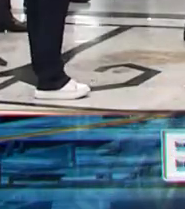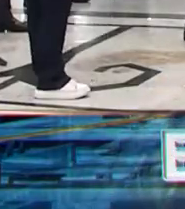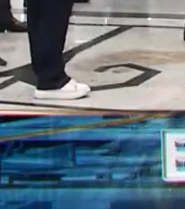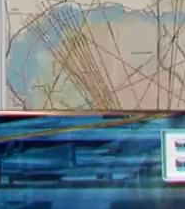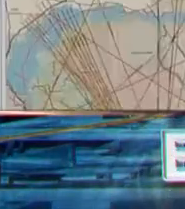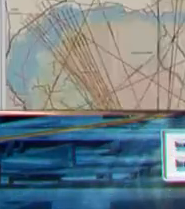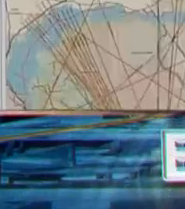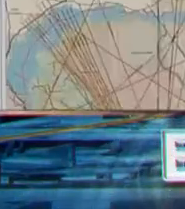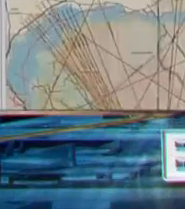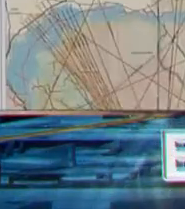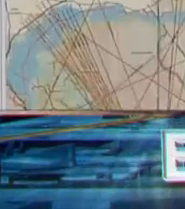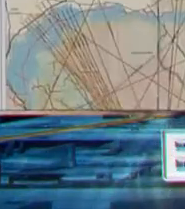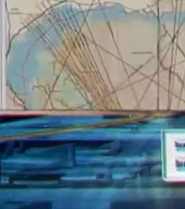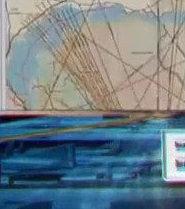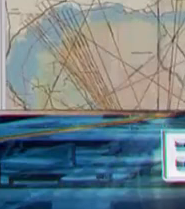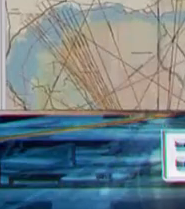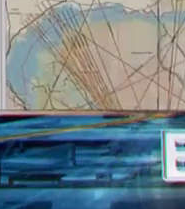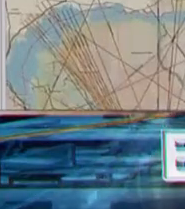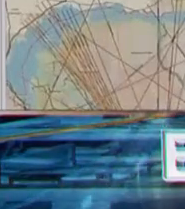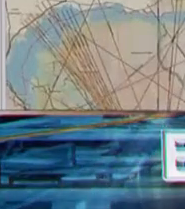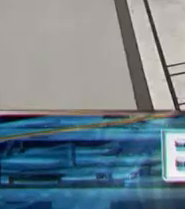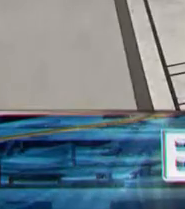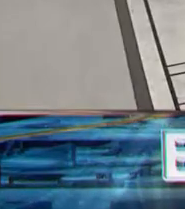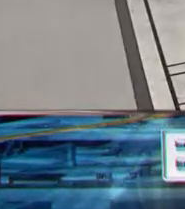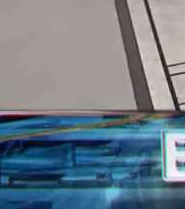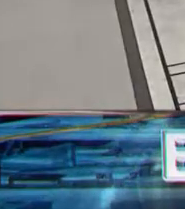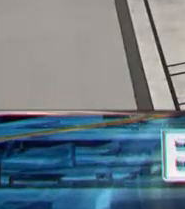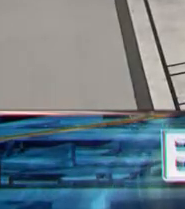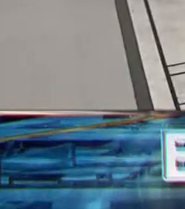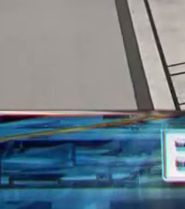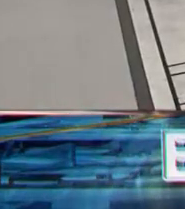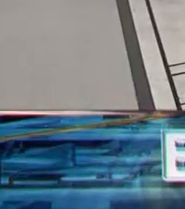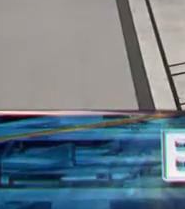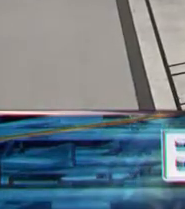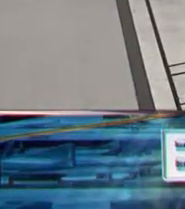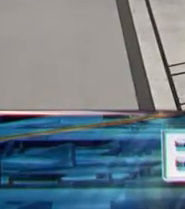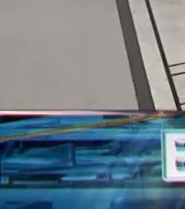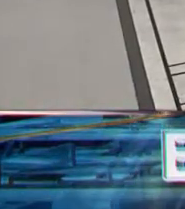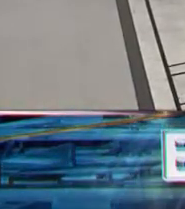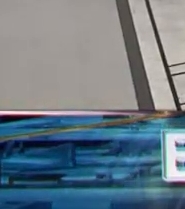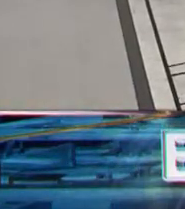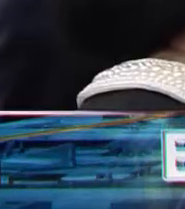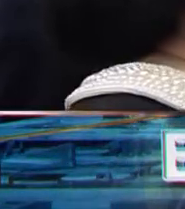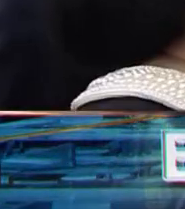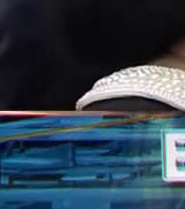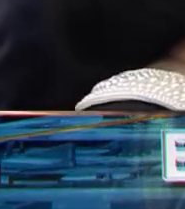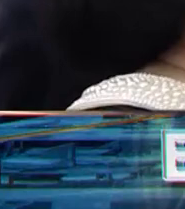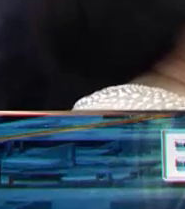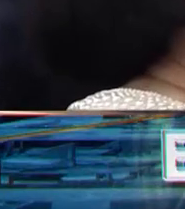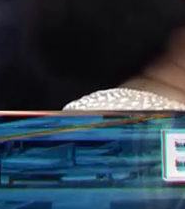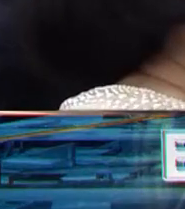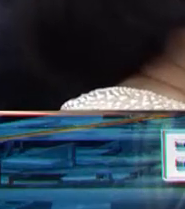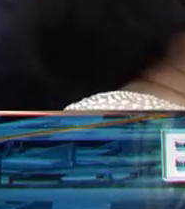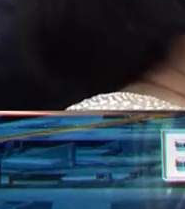Облыс аумағын жоспарлаудың кешенді сызбасы. 2045 жылға дейінгі маңызды құжат бүгін Талдықорғанда таныстырылды. Вот эту дорогу